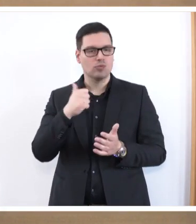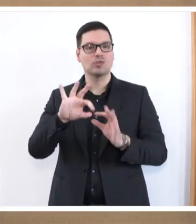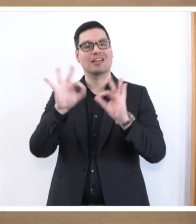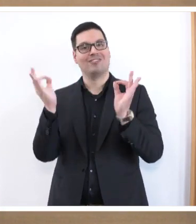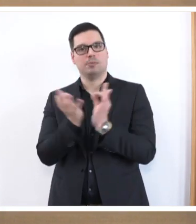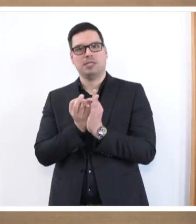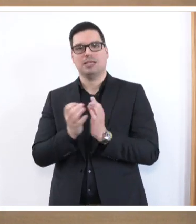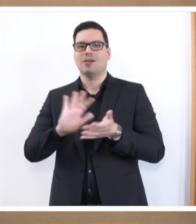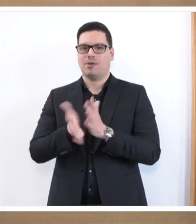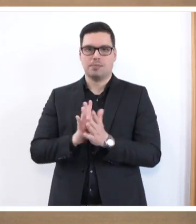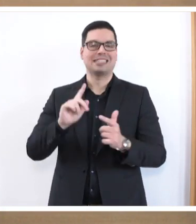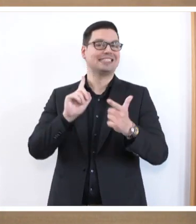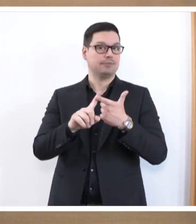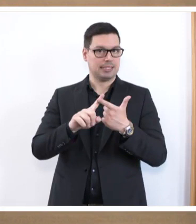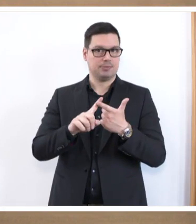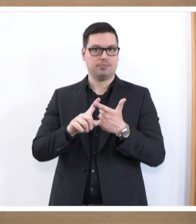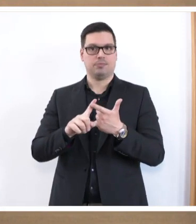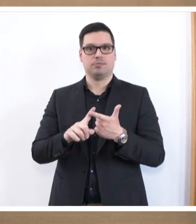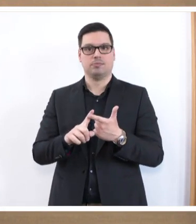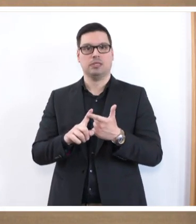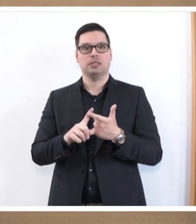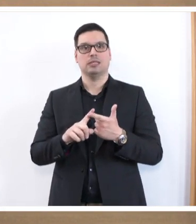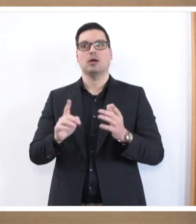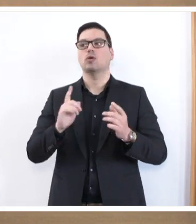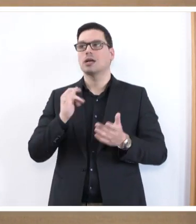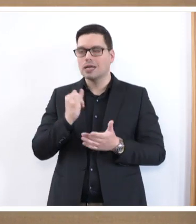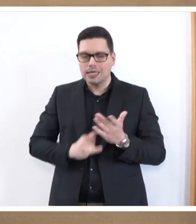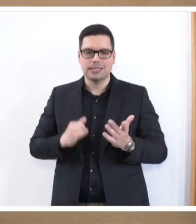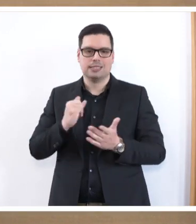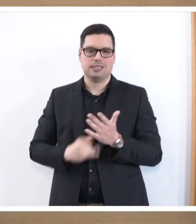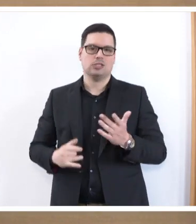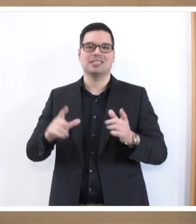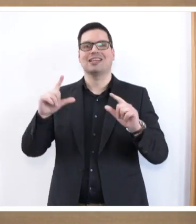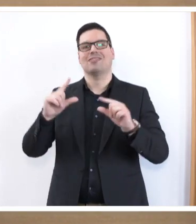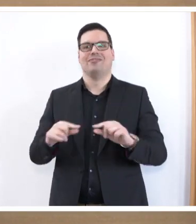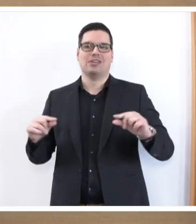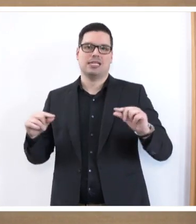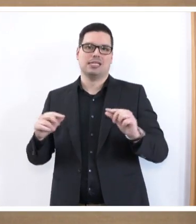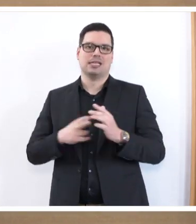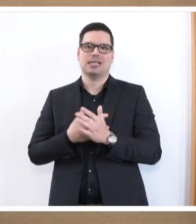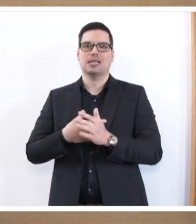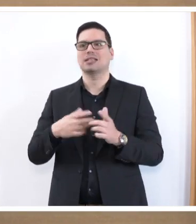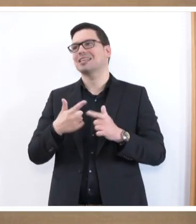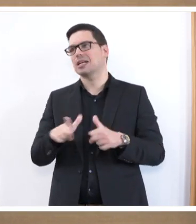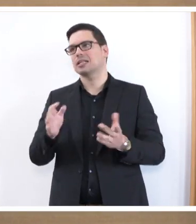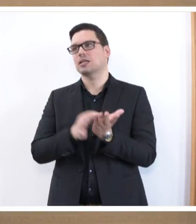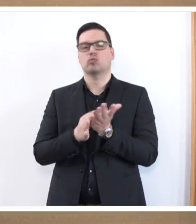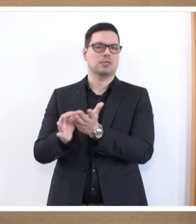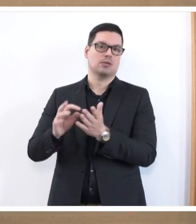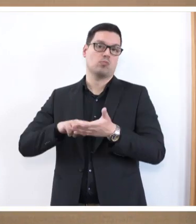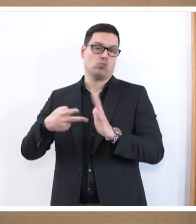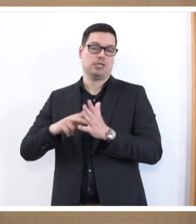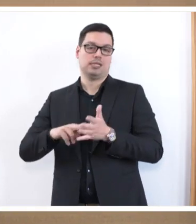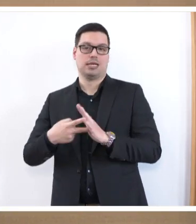vereinbaren. 2. Punkt, wir müssen auch endlich dafür sorgen, dass weniger, am besten gar keine Kommunalpolitikerinnen